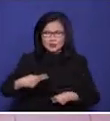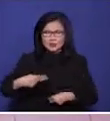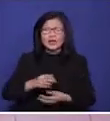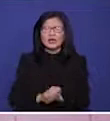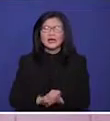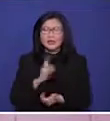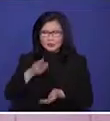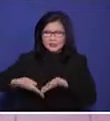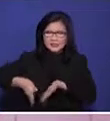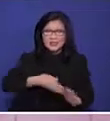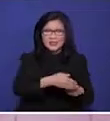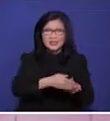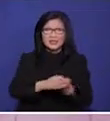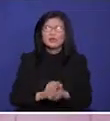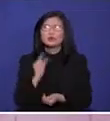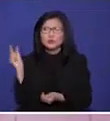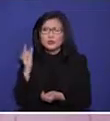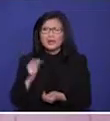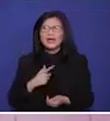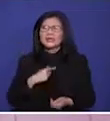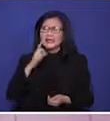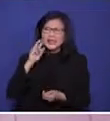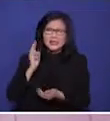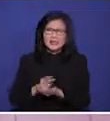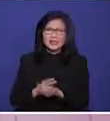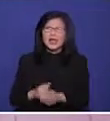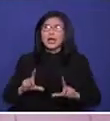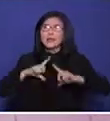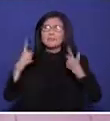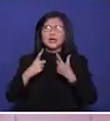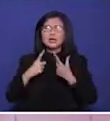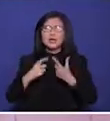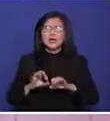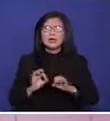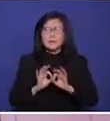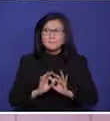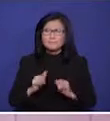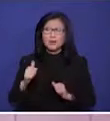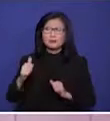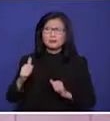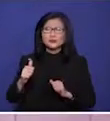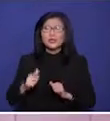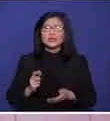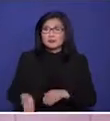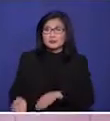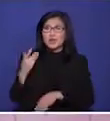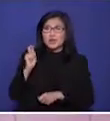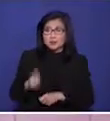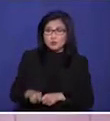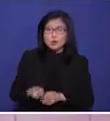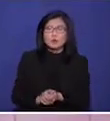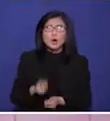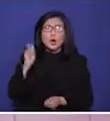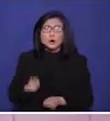kita. Kita yakin dengan lembaga-lembaga yang bersih, yang kuat, kita bisa menegakkan kepastian hukum. Hukum